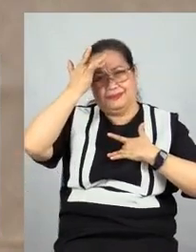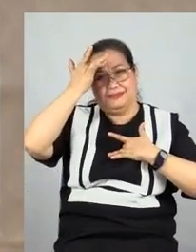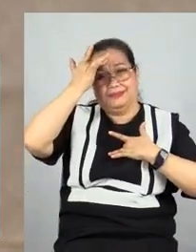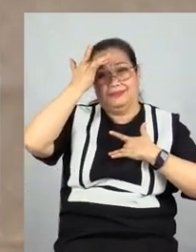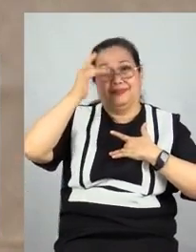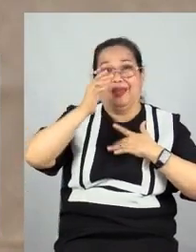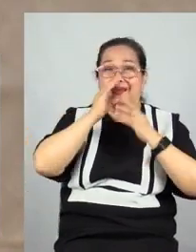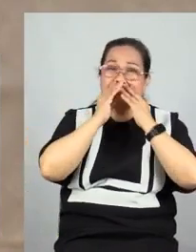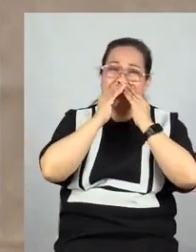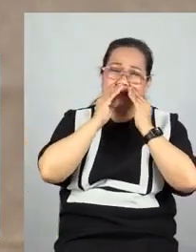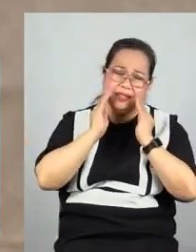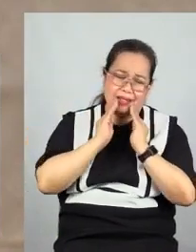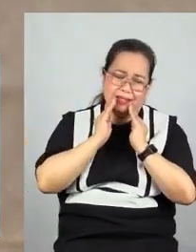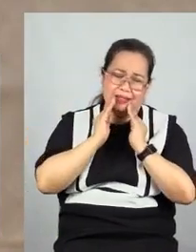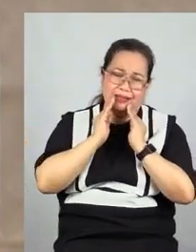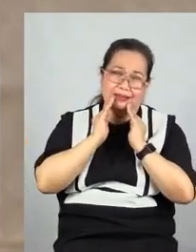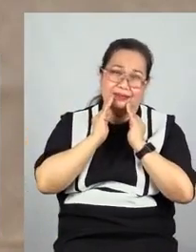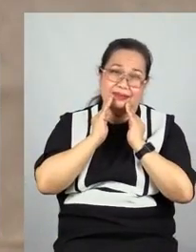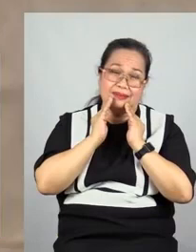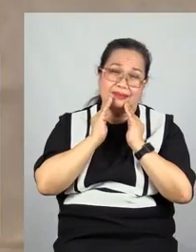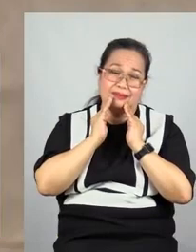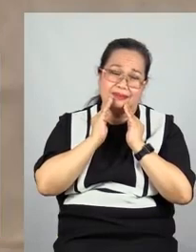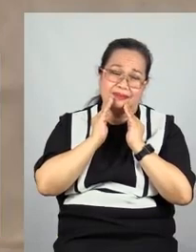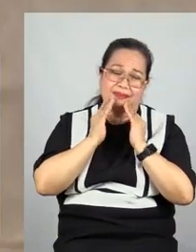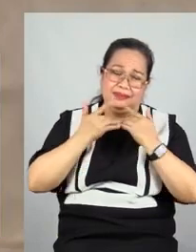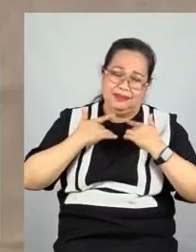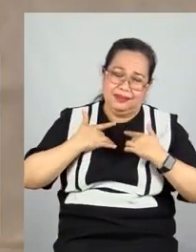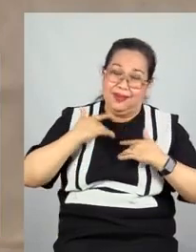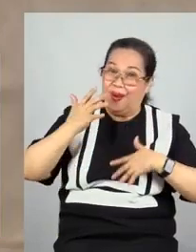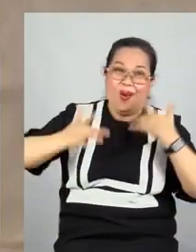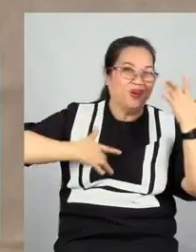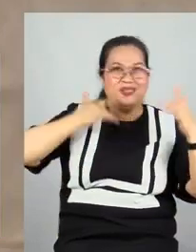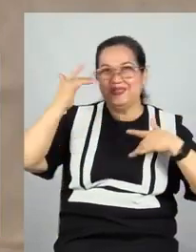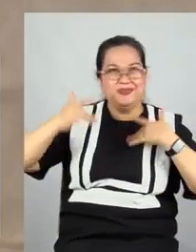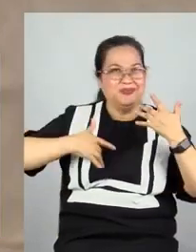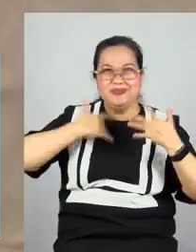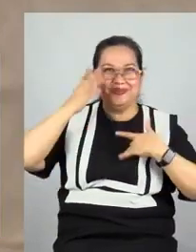ang kalungkutan, ang kaligayahan,